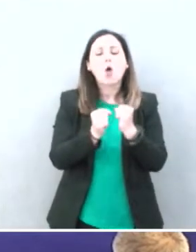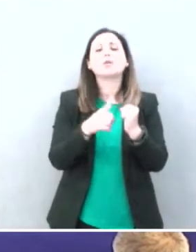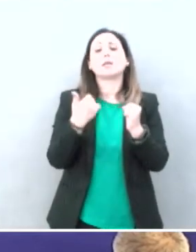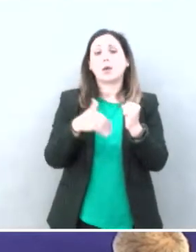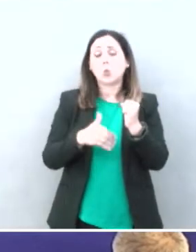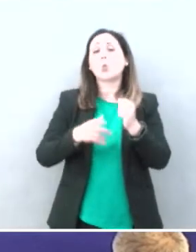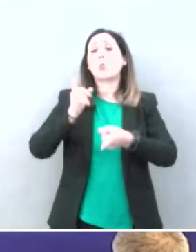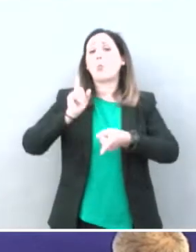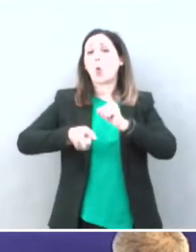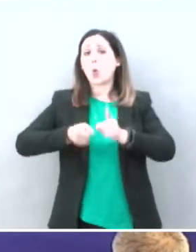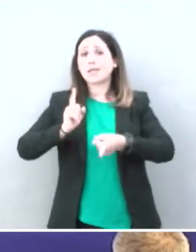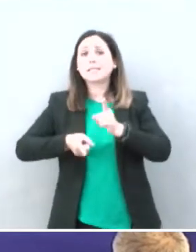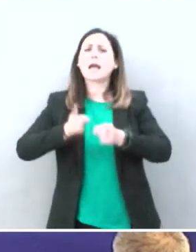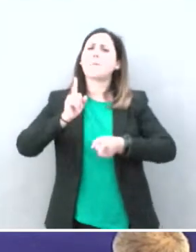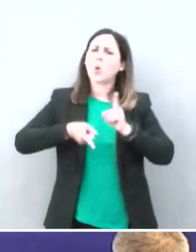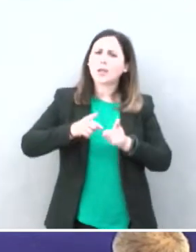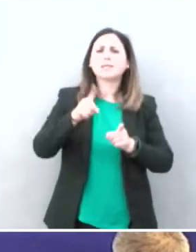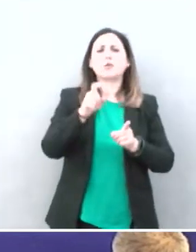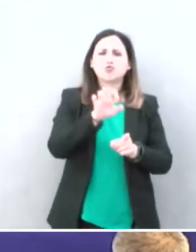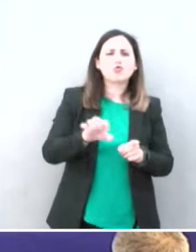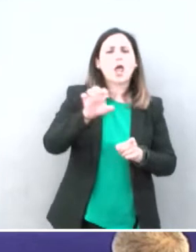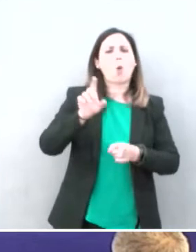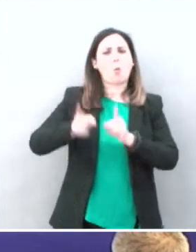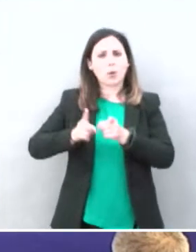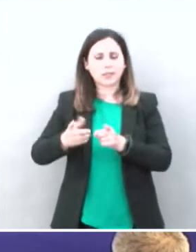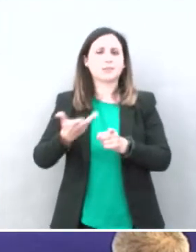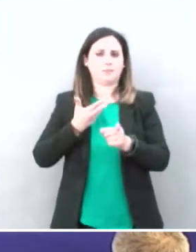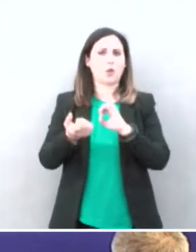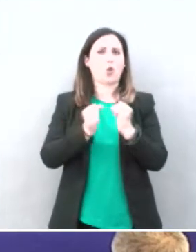che tutta, se volete, geopolitica si manifesta.